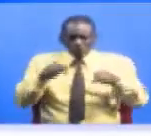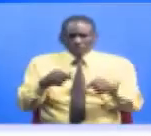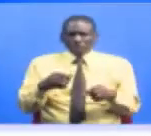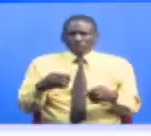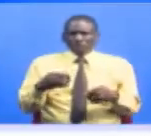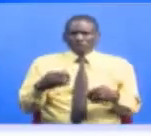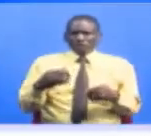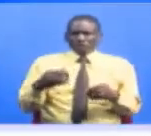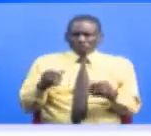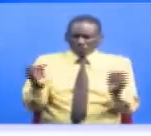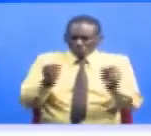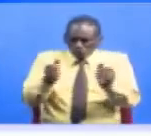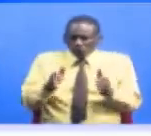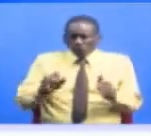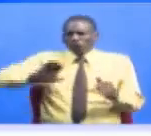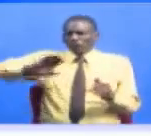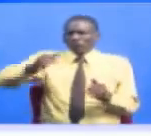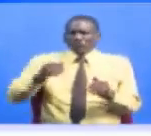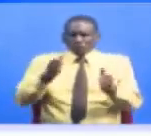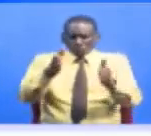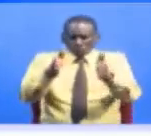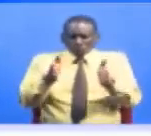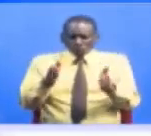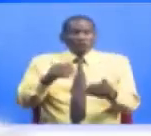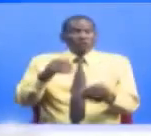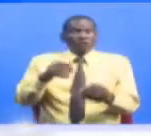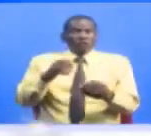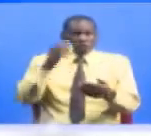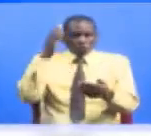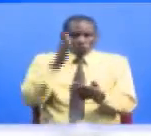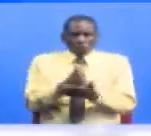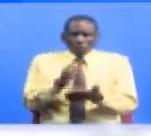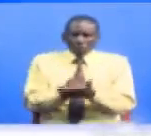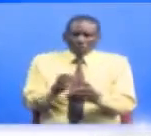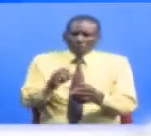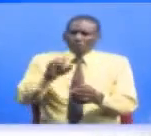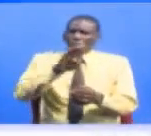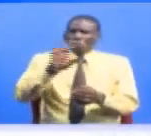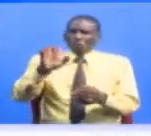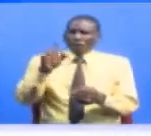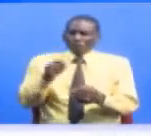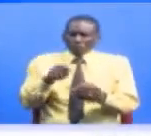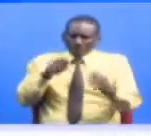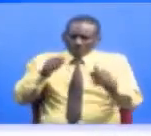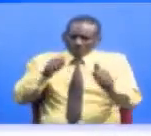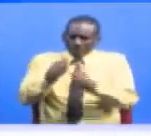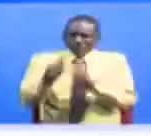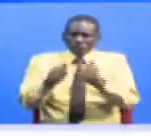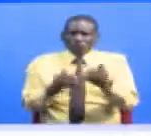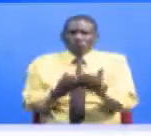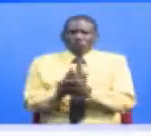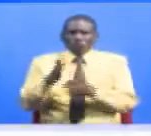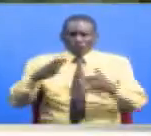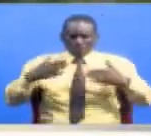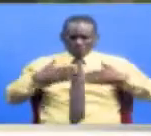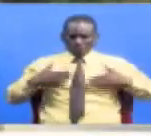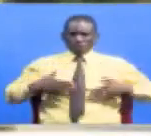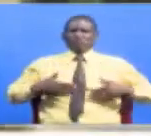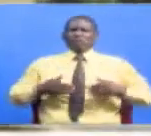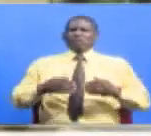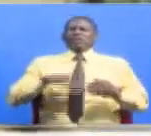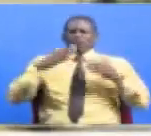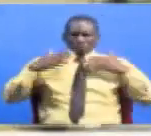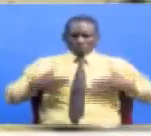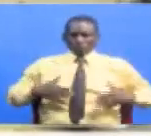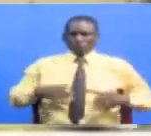kuhifadhi maiti cha City, huku iking'amuliwa kwamba risasi zilipitia miili mwao moja kwa moja. Na miili hiyo ilikuwa